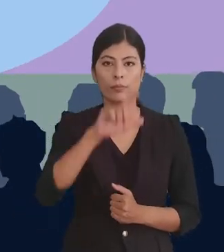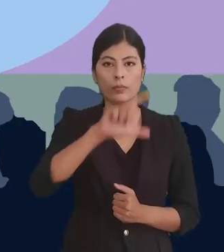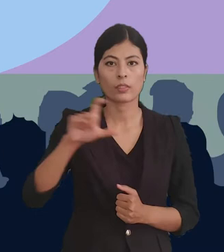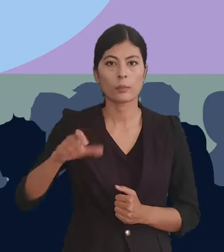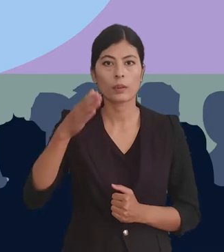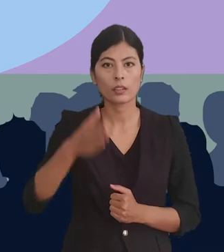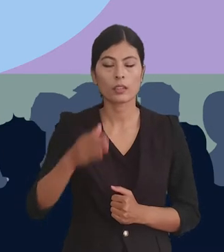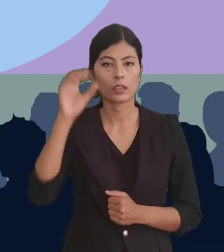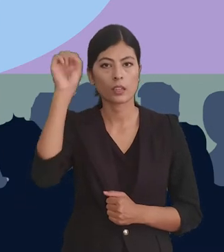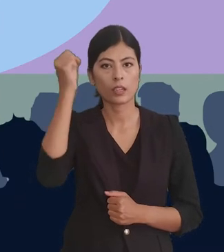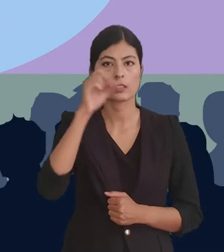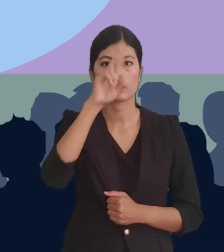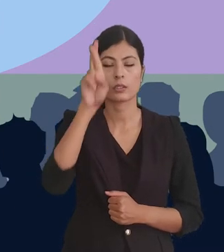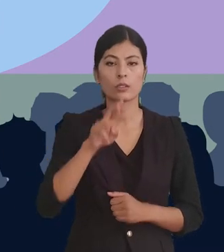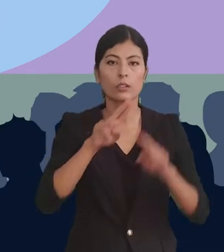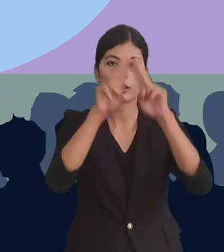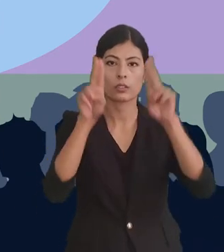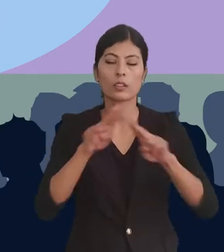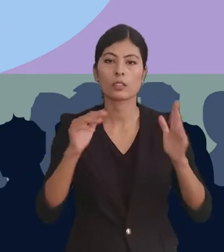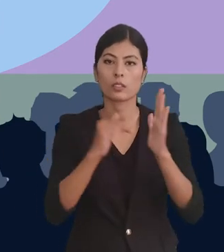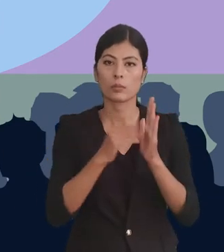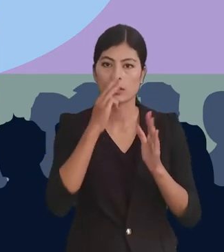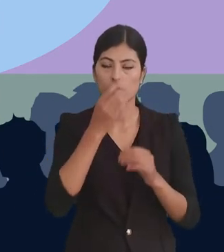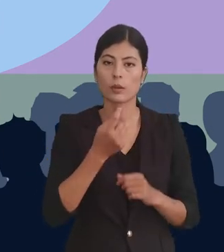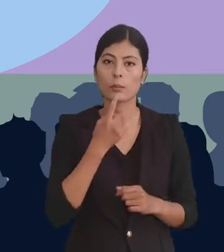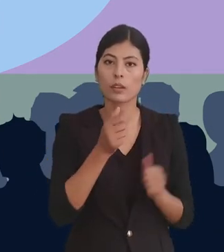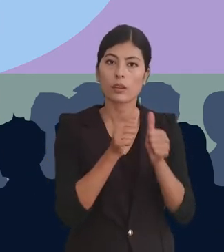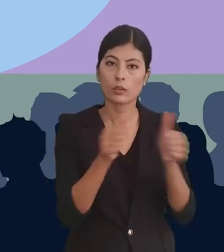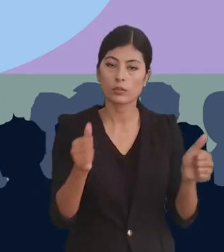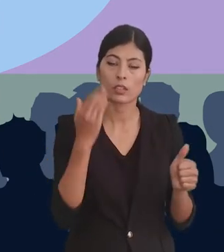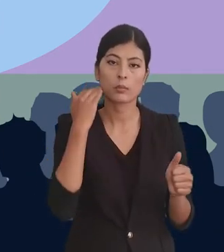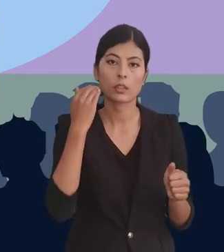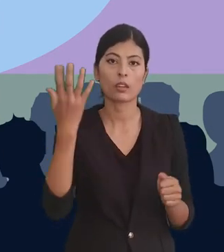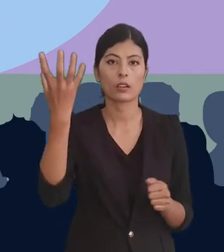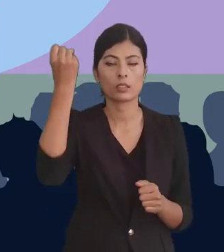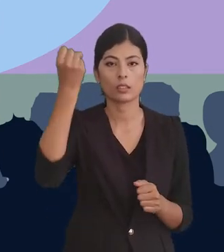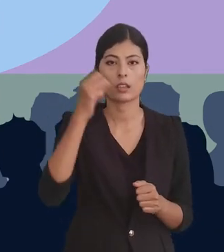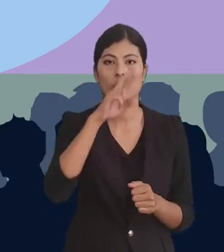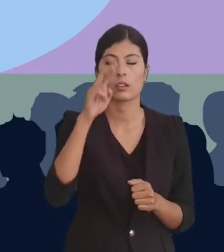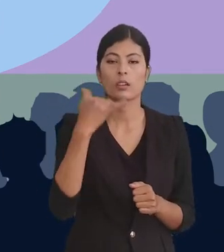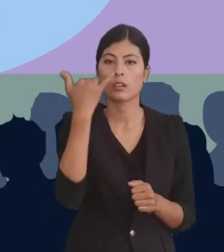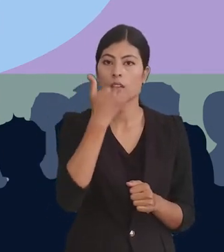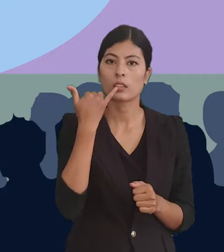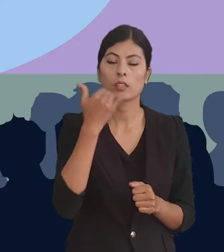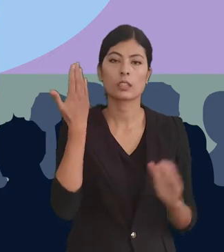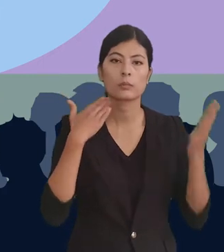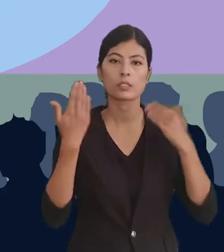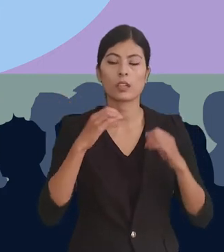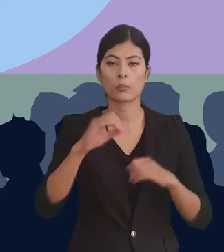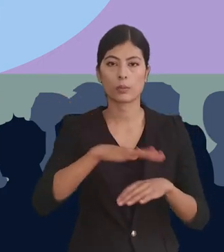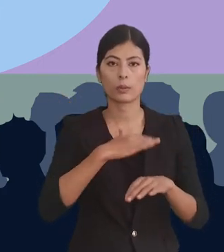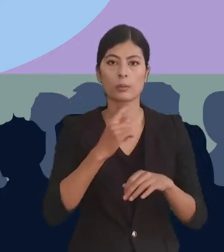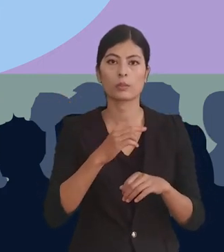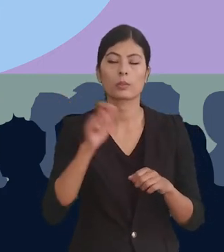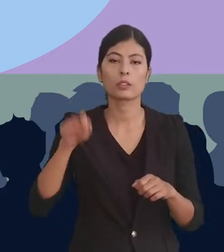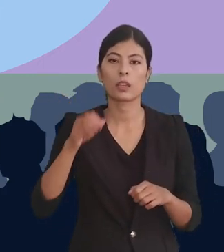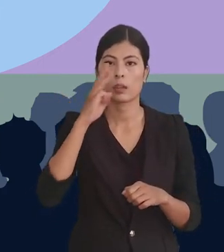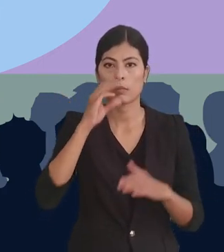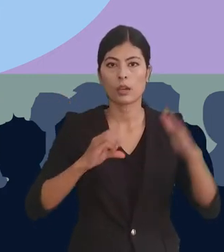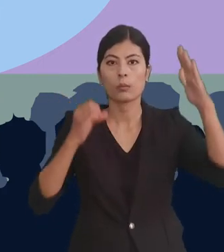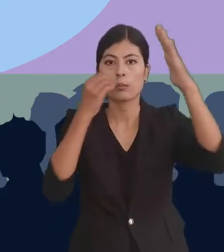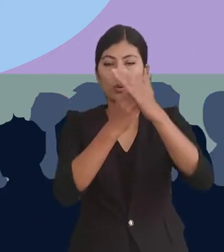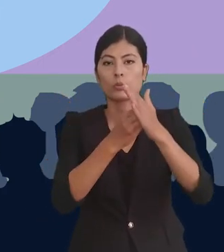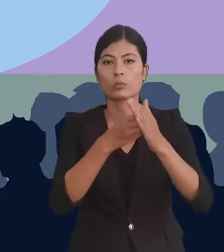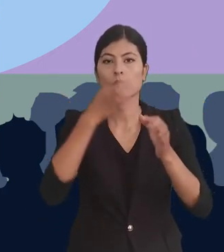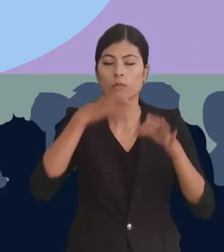नेपालले राष्ट्रिय र अन्तर्राष्ट्रिय मञ्चमा व्यक्त गरेको महिला अधिकार तथा लैङ्गिक हिंसा प्रभावितको न्यायमा पहुँचको